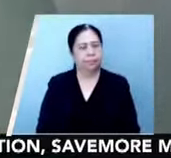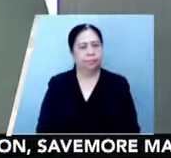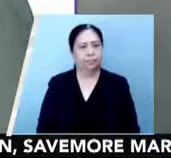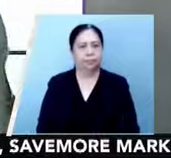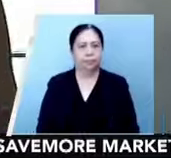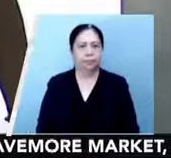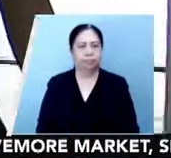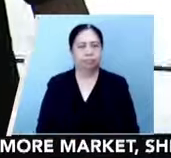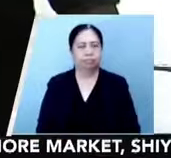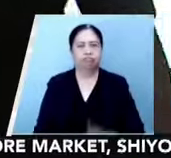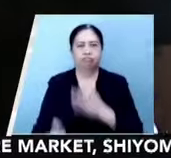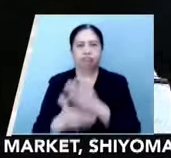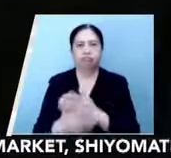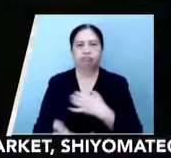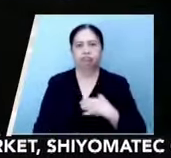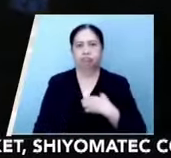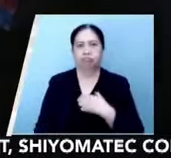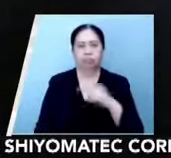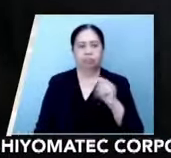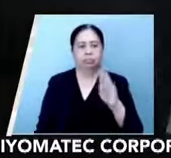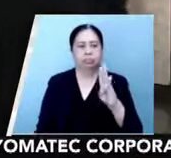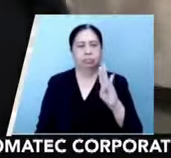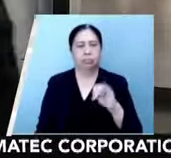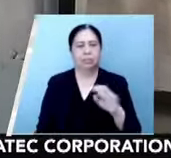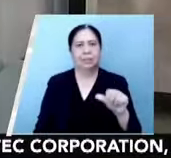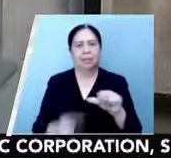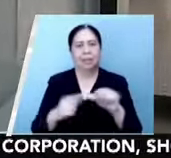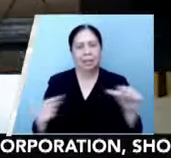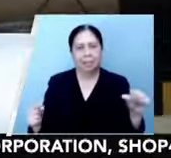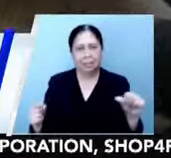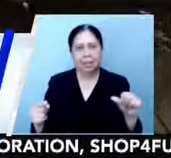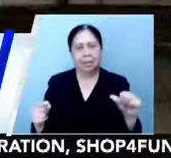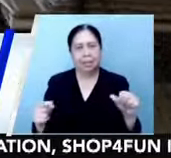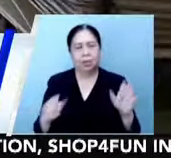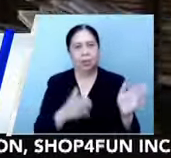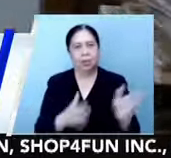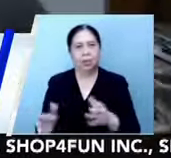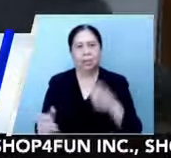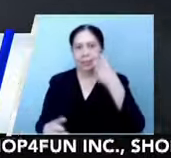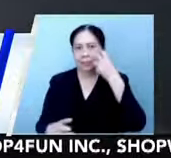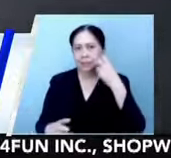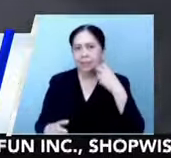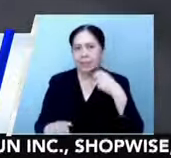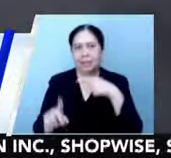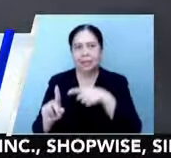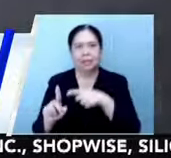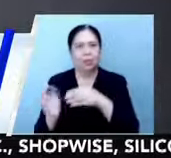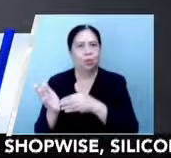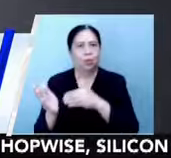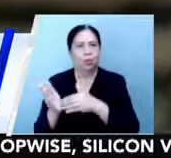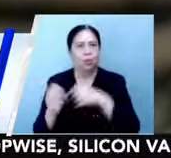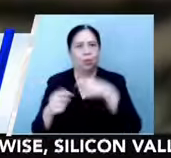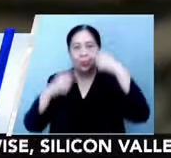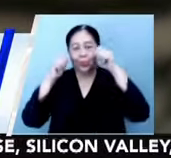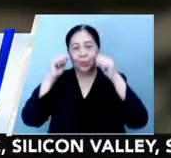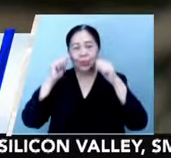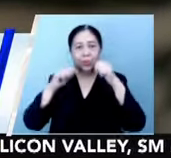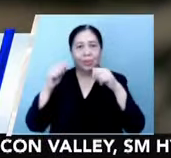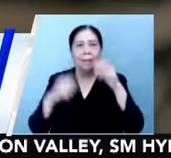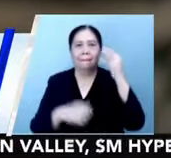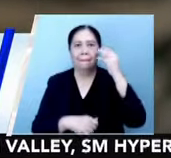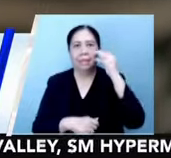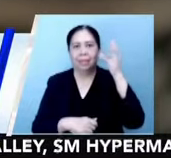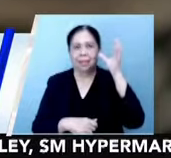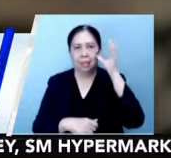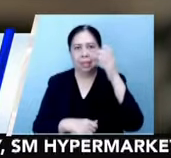Dumulog sa NBI Anti-Organized and Transnational Crime Unit Division ang cosmetic surgeon na si Dr. Manny Calayan para